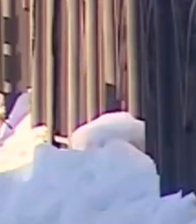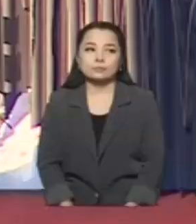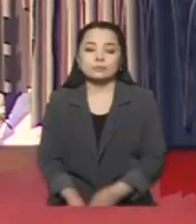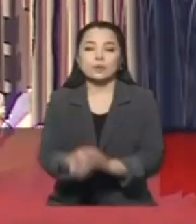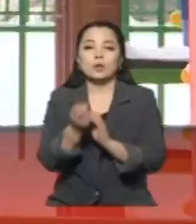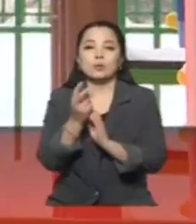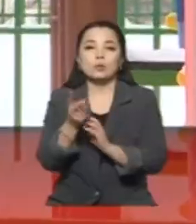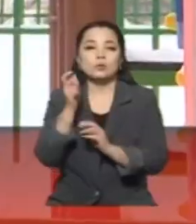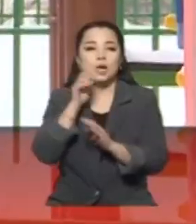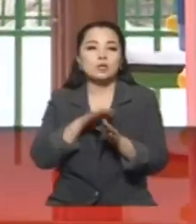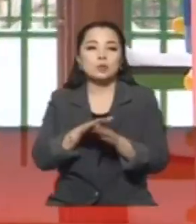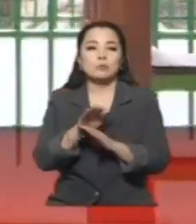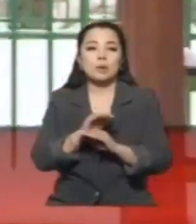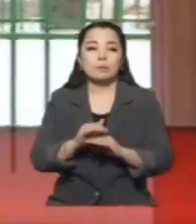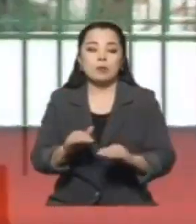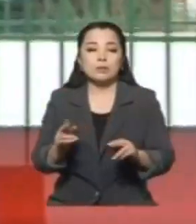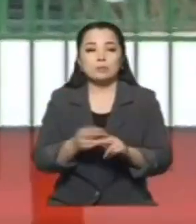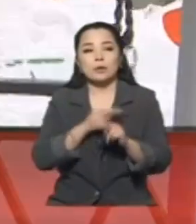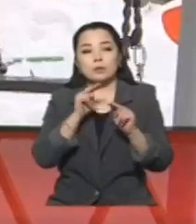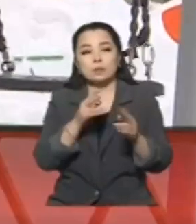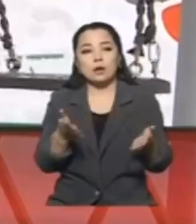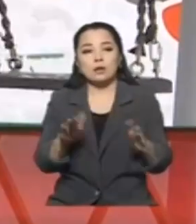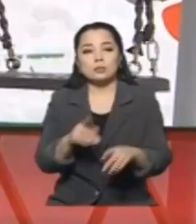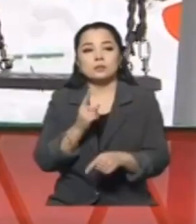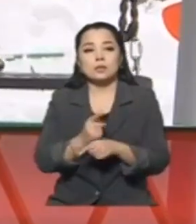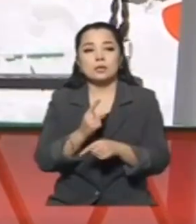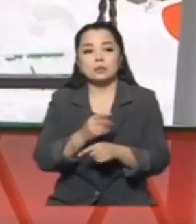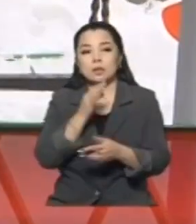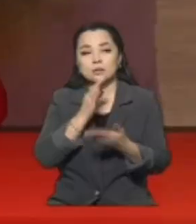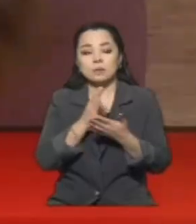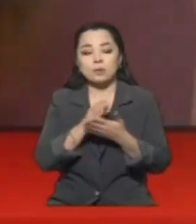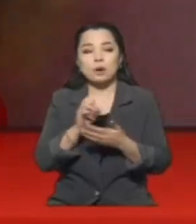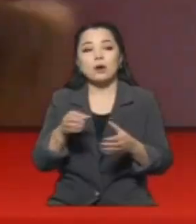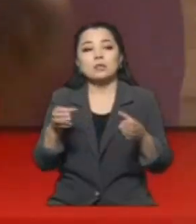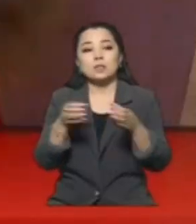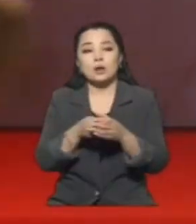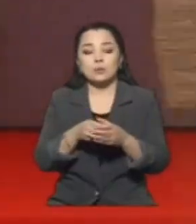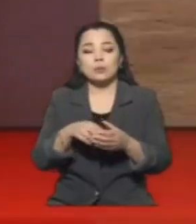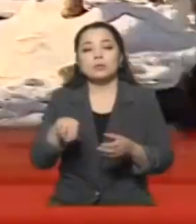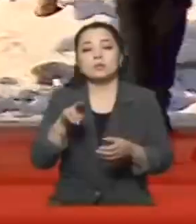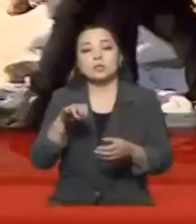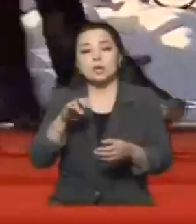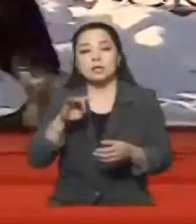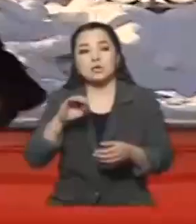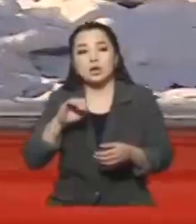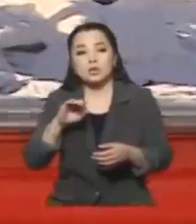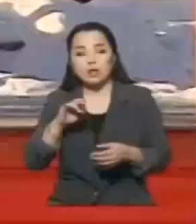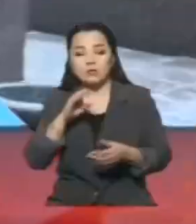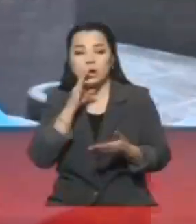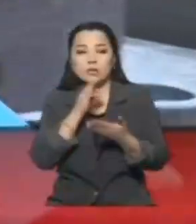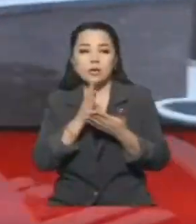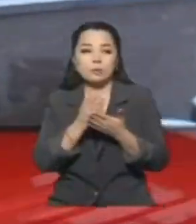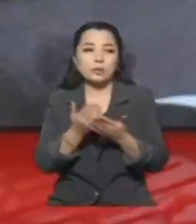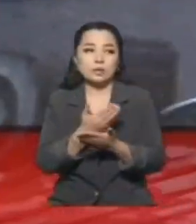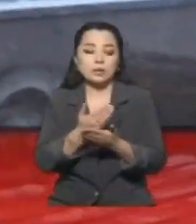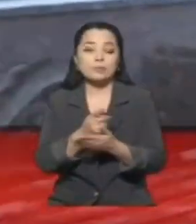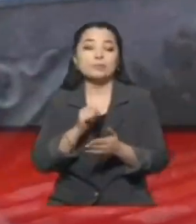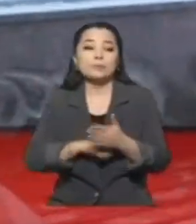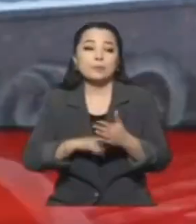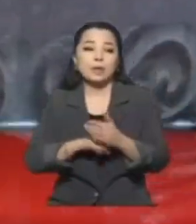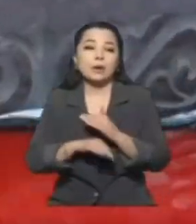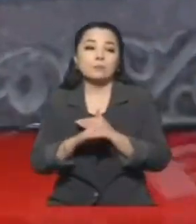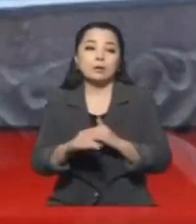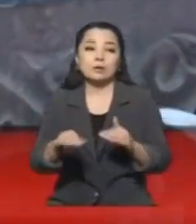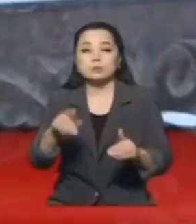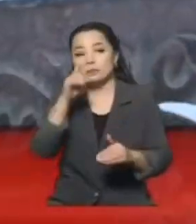12 жасқа толмаған баланы қараусыз қалдыруға тыйым салу керек. Омбудсмен Динара Закиева осындай ұсыныс жасады. Себебі бала